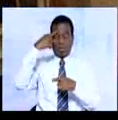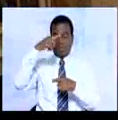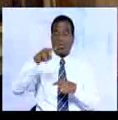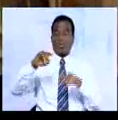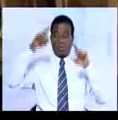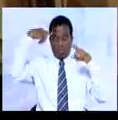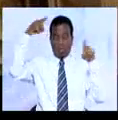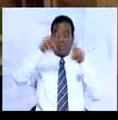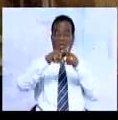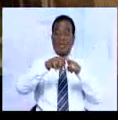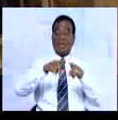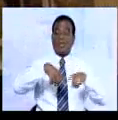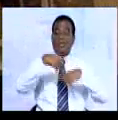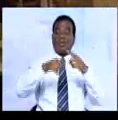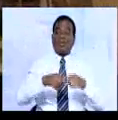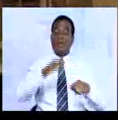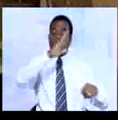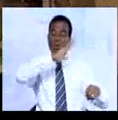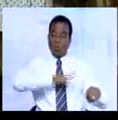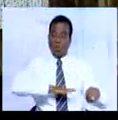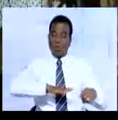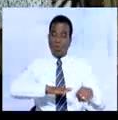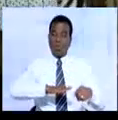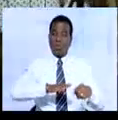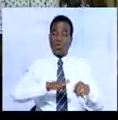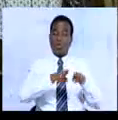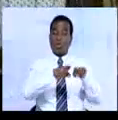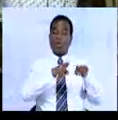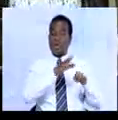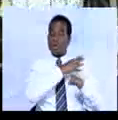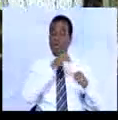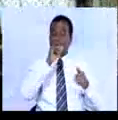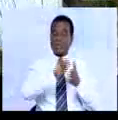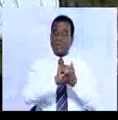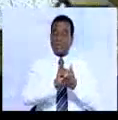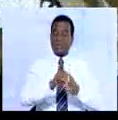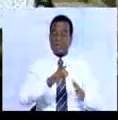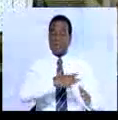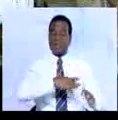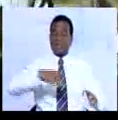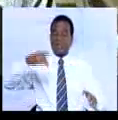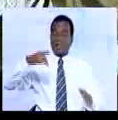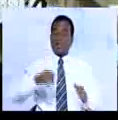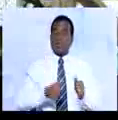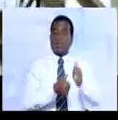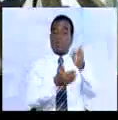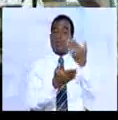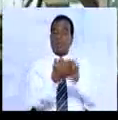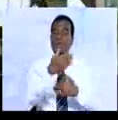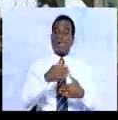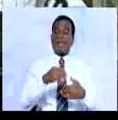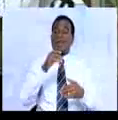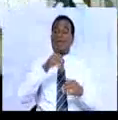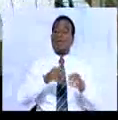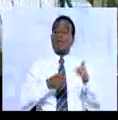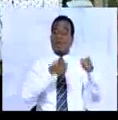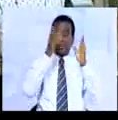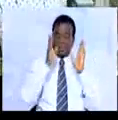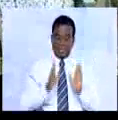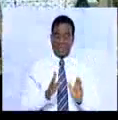de Jean-Hélène, va apaiser son âme, que cette délégation, conduite par le PDG de France